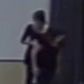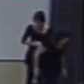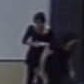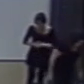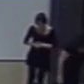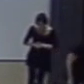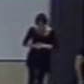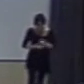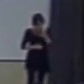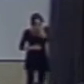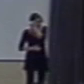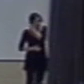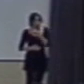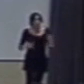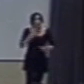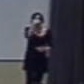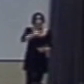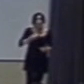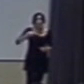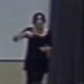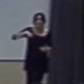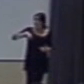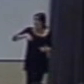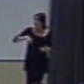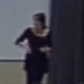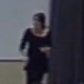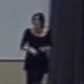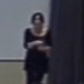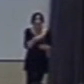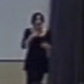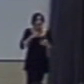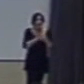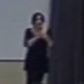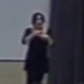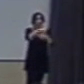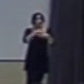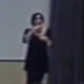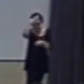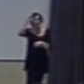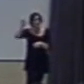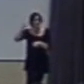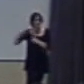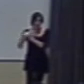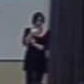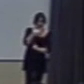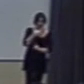mateix estic fent servir més. Jo em dedico només perquè, deia, sobretot a seguir la política americana o la política exterior